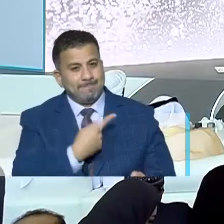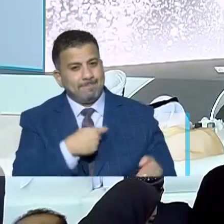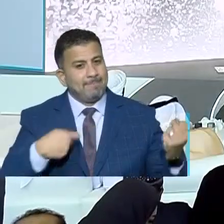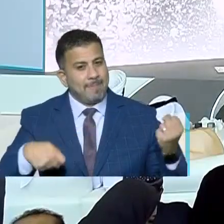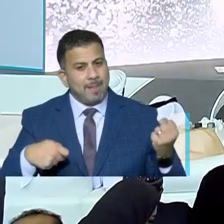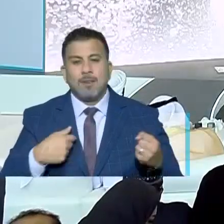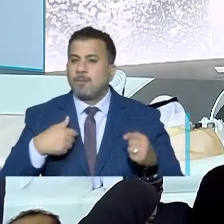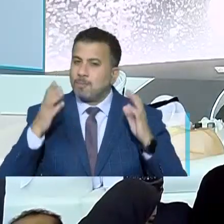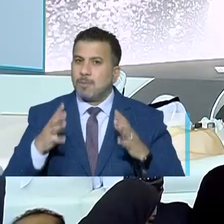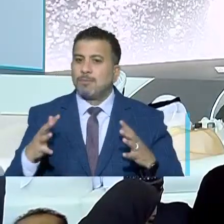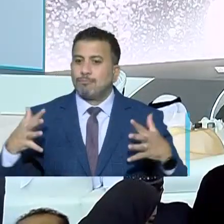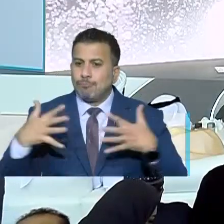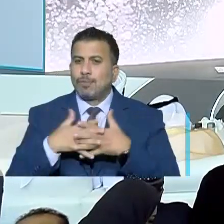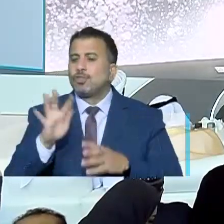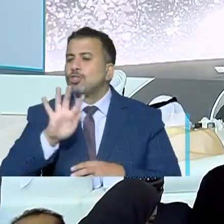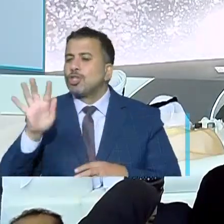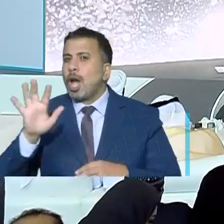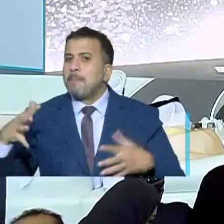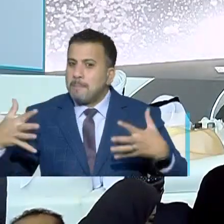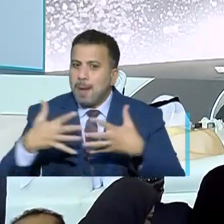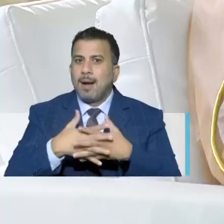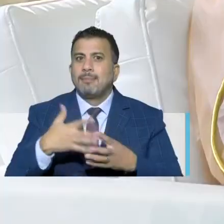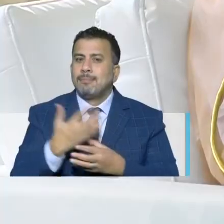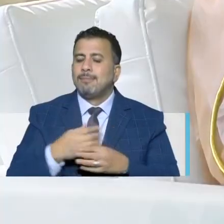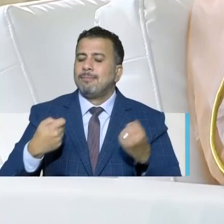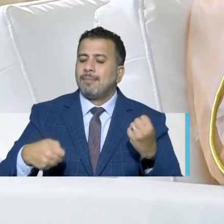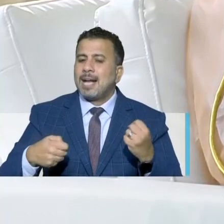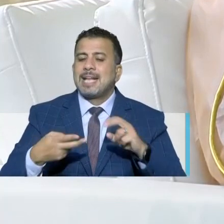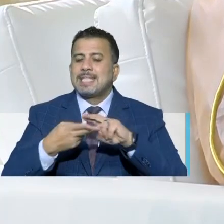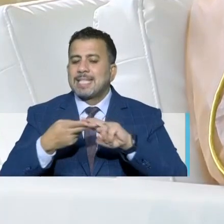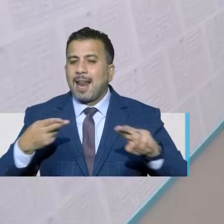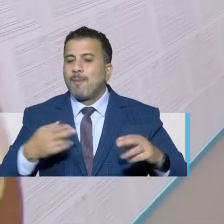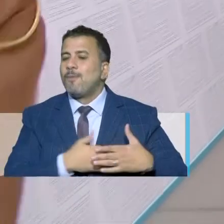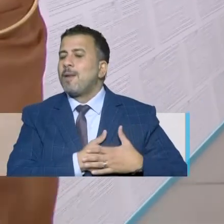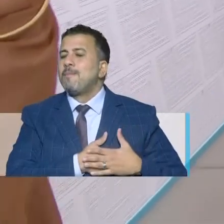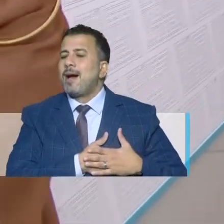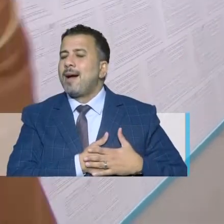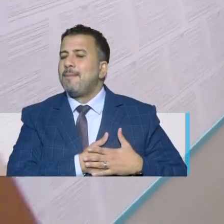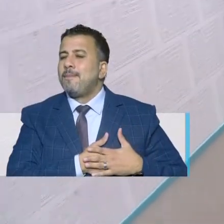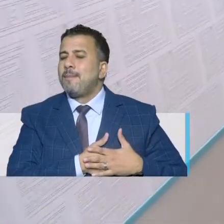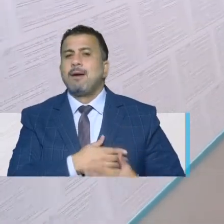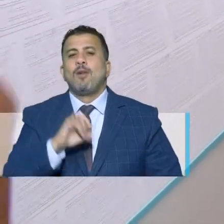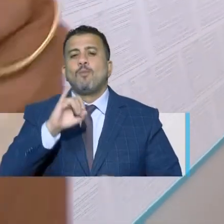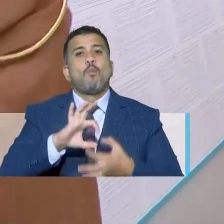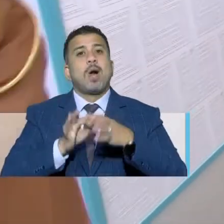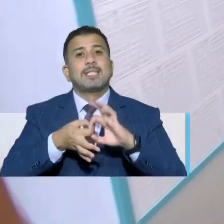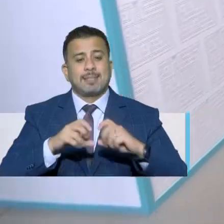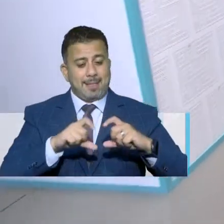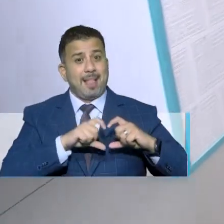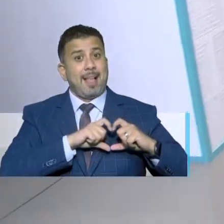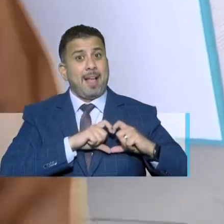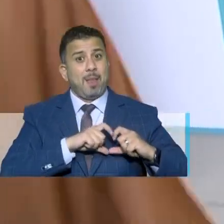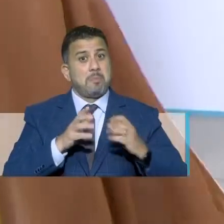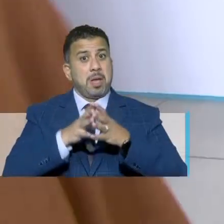قدره الفنون على جمع الشعوب وتوحيدهم حول قيم السلام والمحبه وكانت مؤسسه القلب الكبير قد